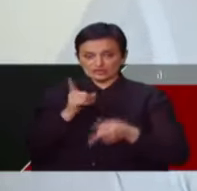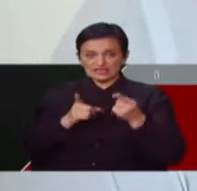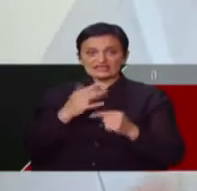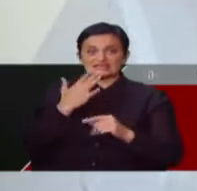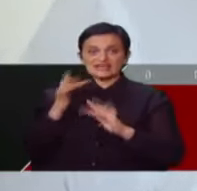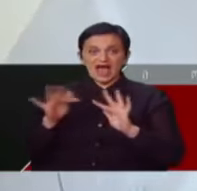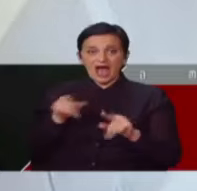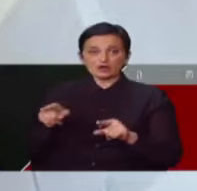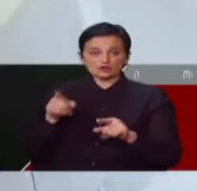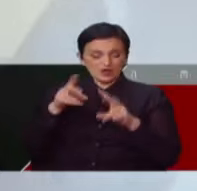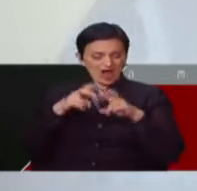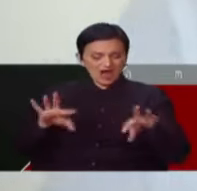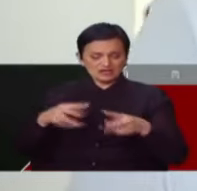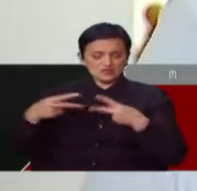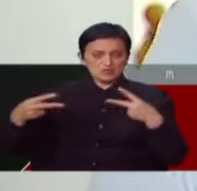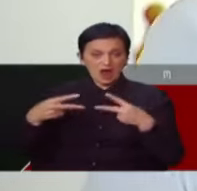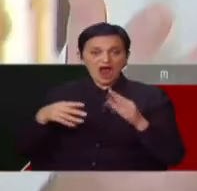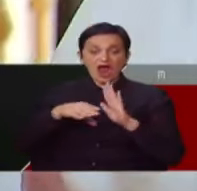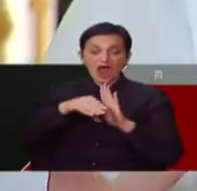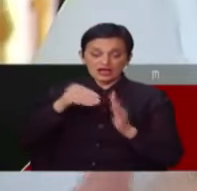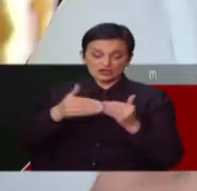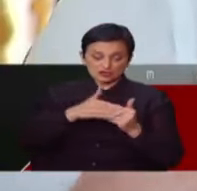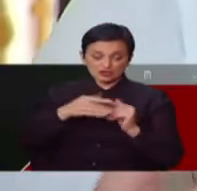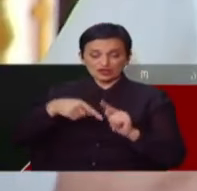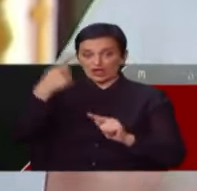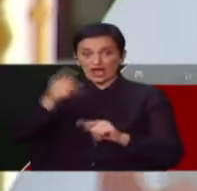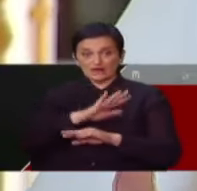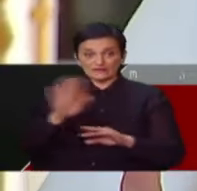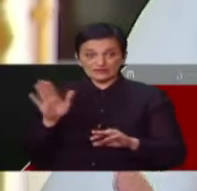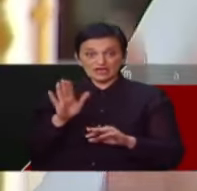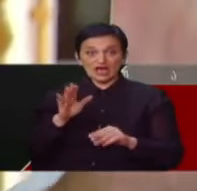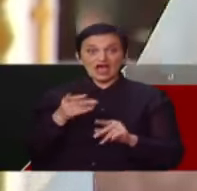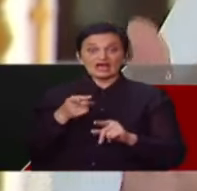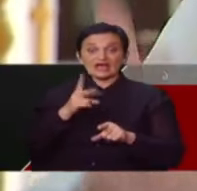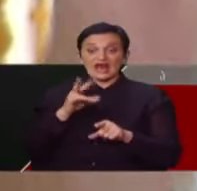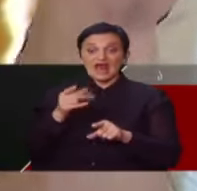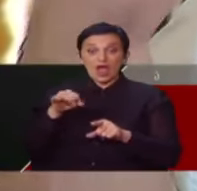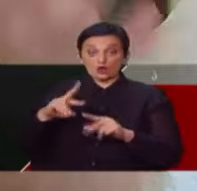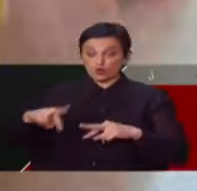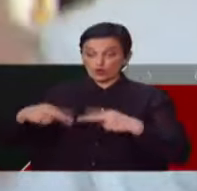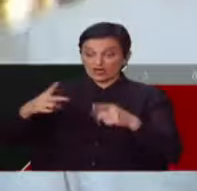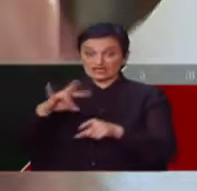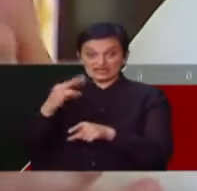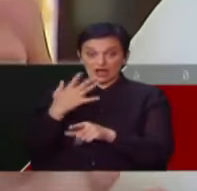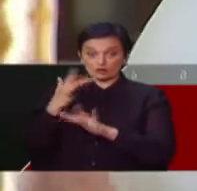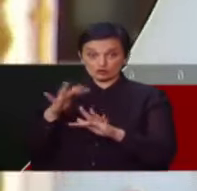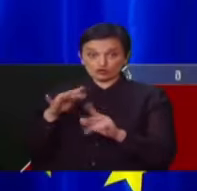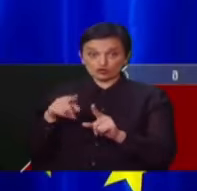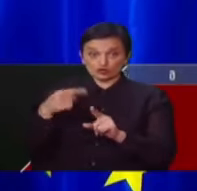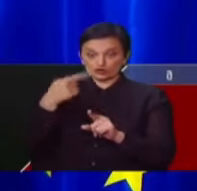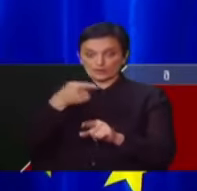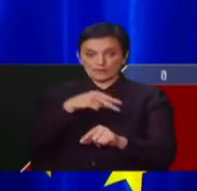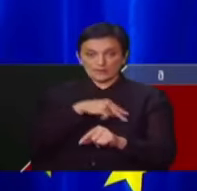როგორც არანაირ პარტნიორს, არც არჩევნებამდე, არც მის შემდგომ. სანამ ლელო ბოლომდე განაცხადებულა, მანამდე ის გვირჩევნია ნაციონალურ მოძრაობას შემდეგ